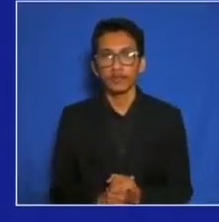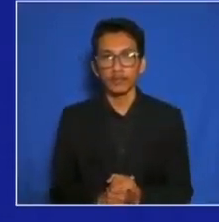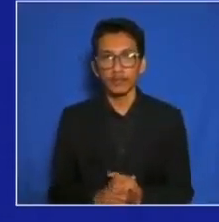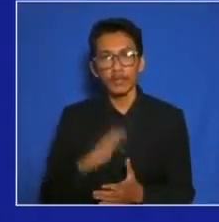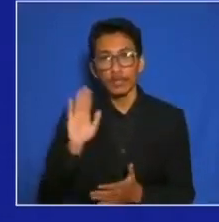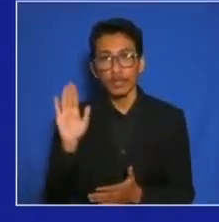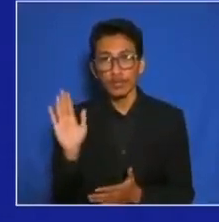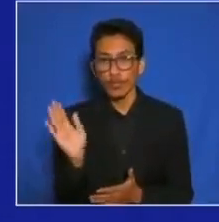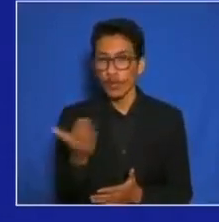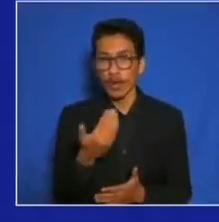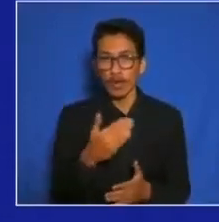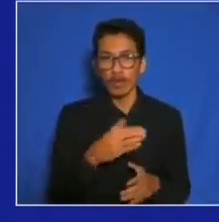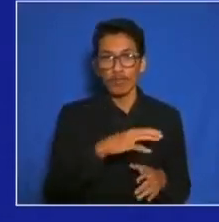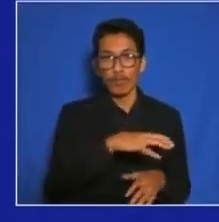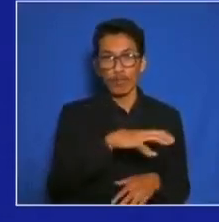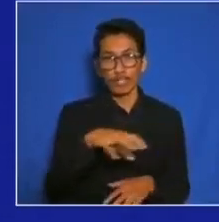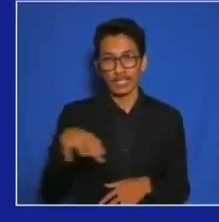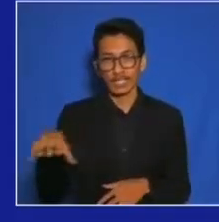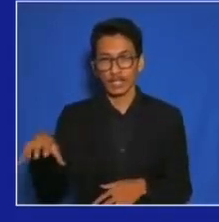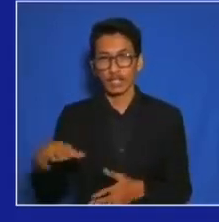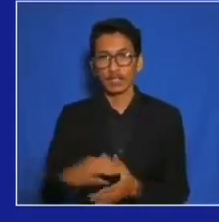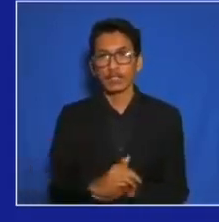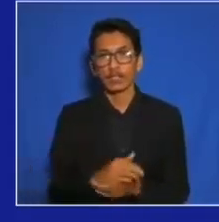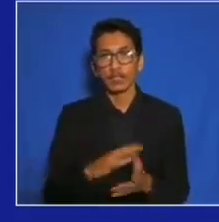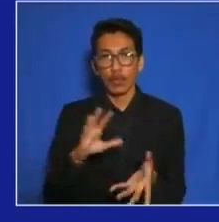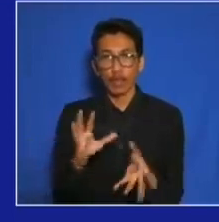seluruh provinsi menjadi 1.151.